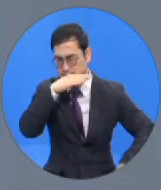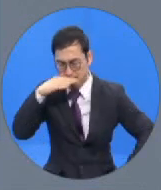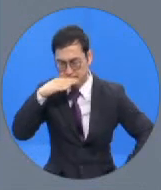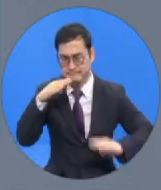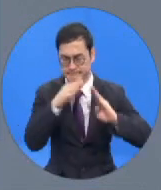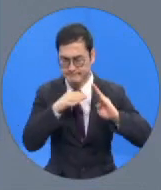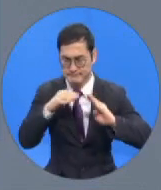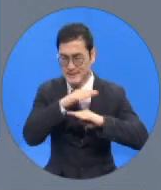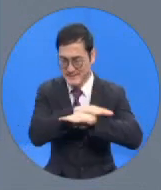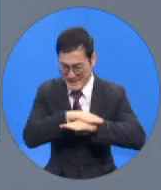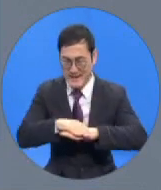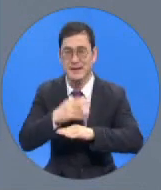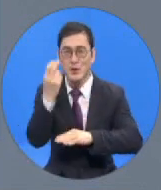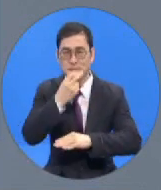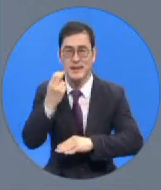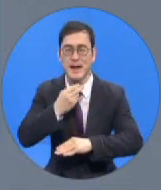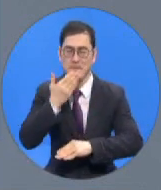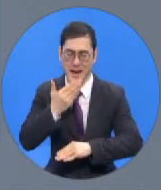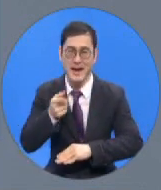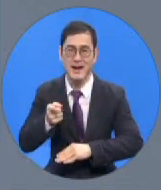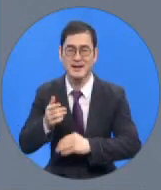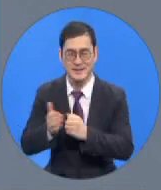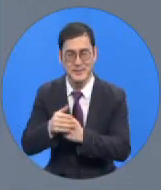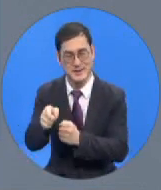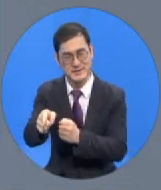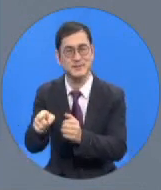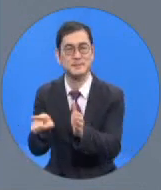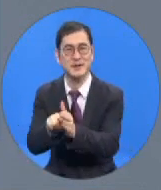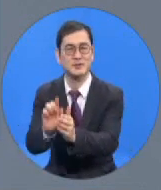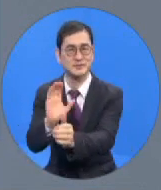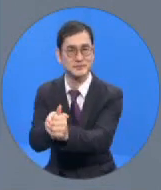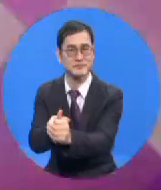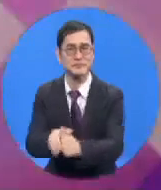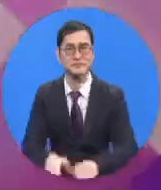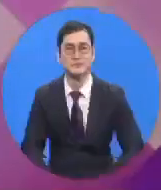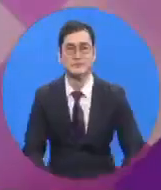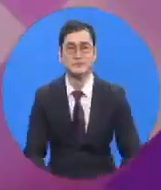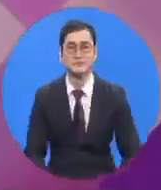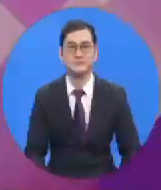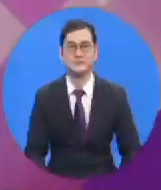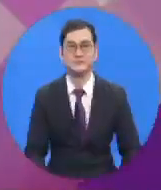그래서 재배당을 했다. 이렇게 밝히고 있습니다.